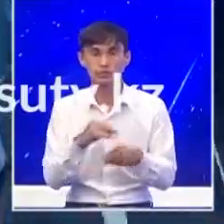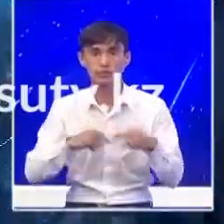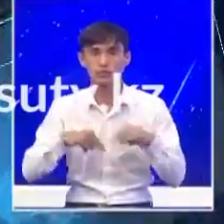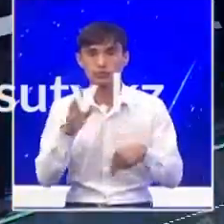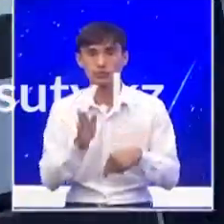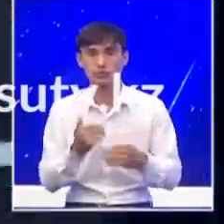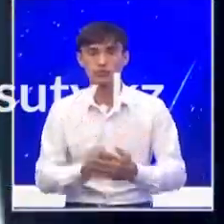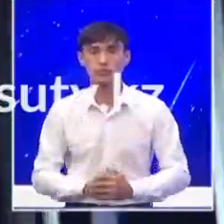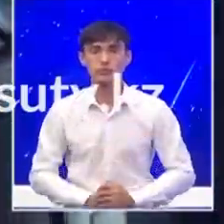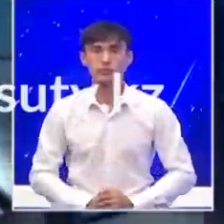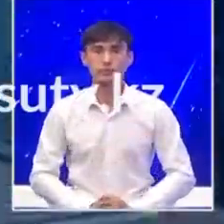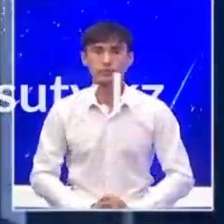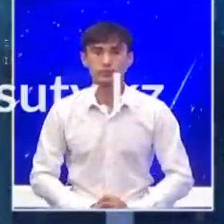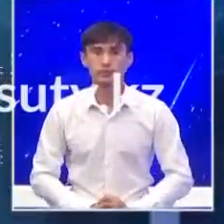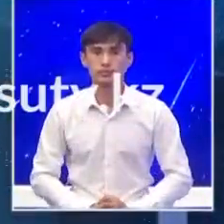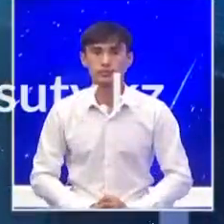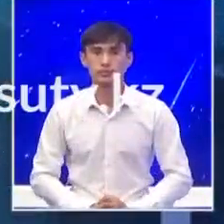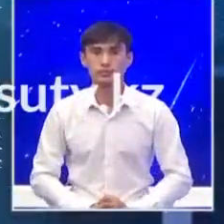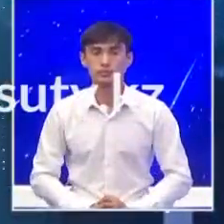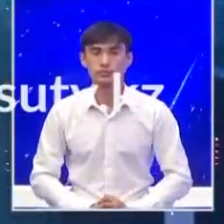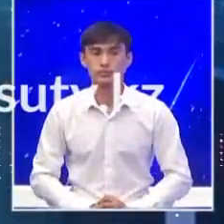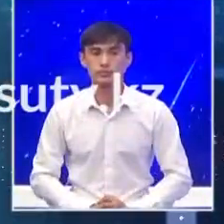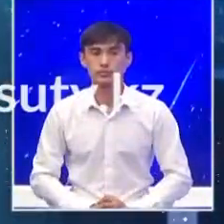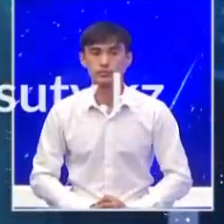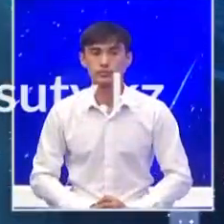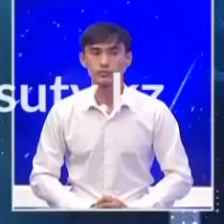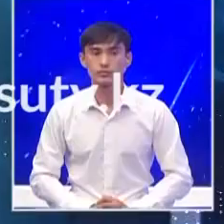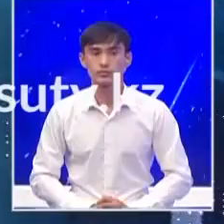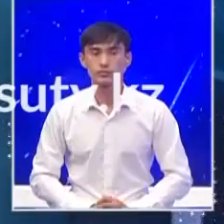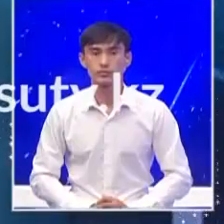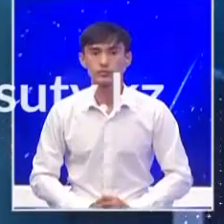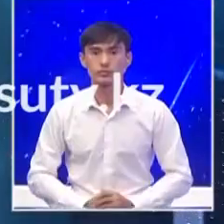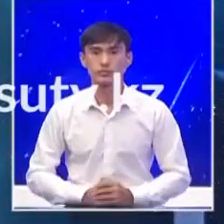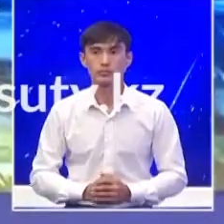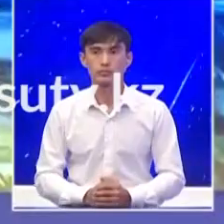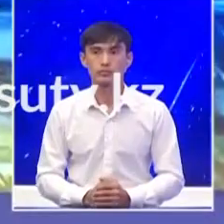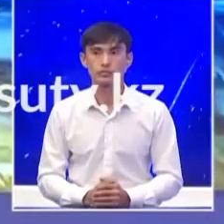Әзиза Ғазезқызы, Әдина Смағұлова, Қайрат Қастырғанов, Жетісу телеарнасы.